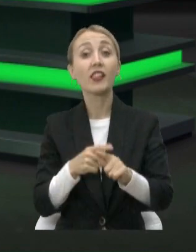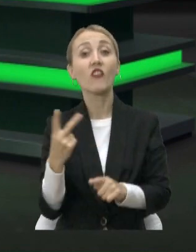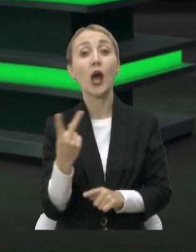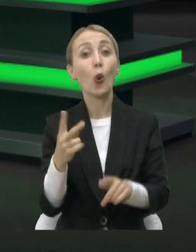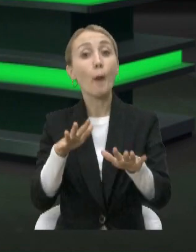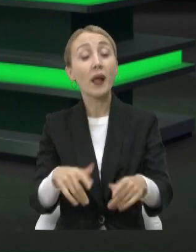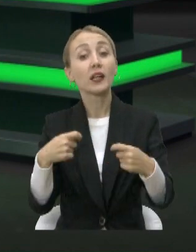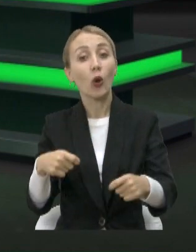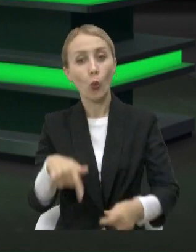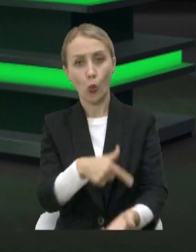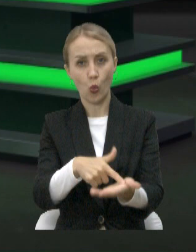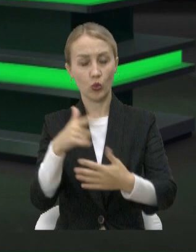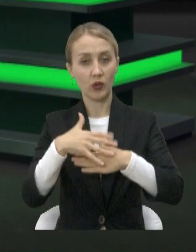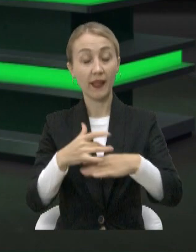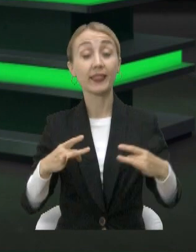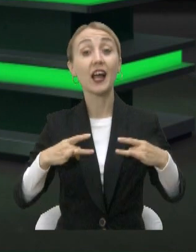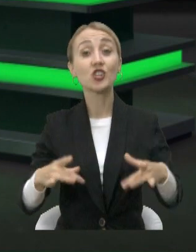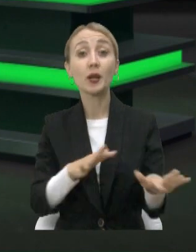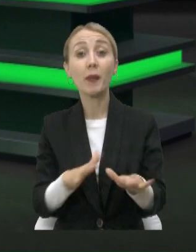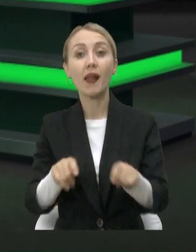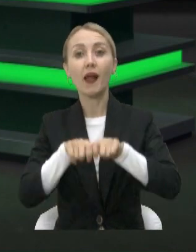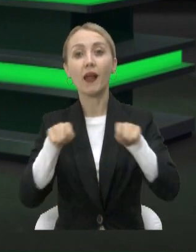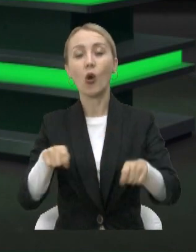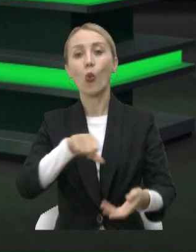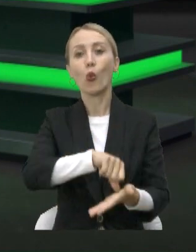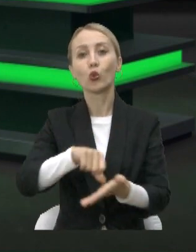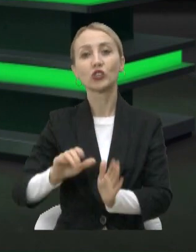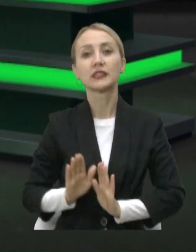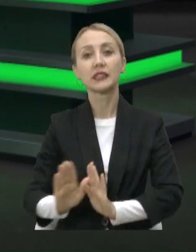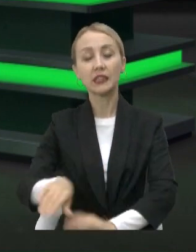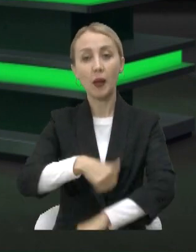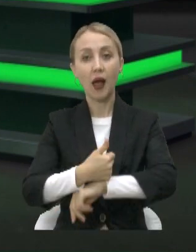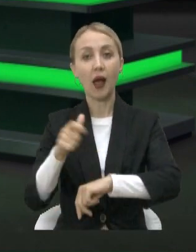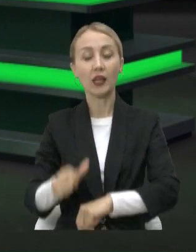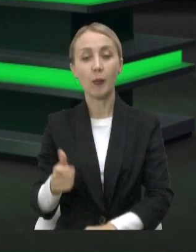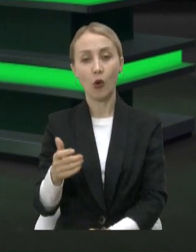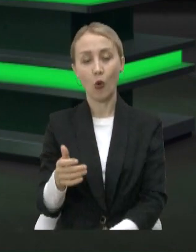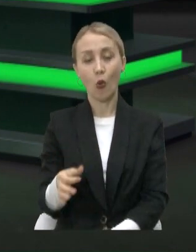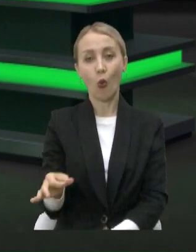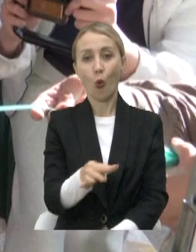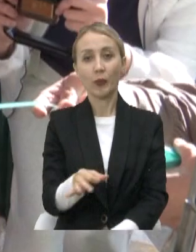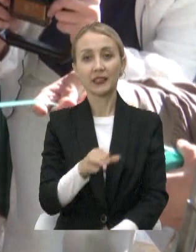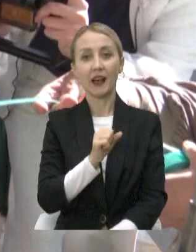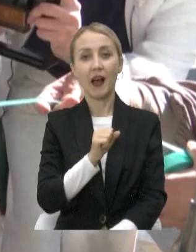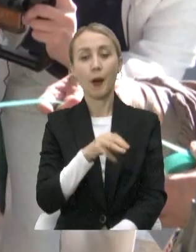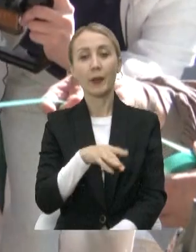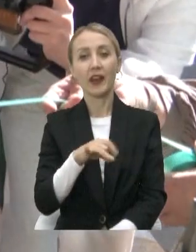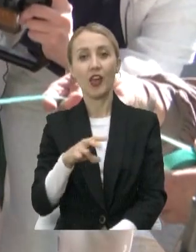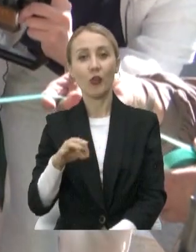запущенное ими в Кокшетау в торжественной церемонии открытия приняла участие заместителя Кима области Алтынай амренов